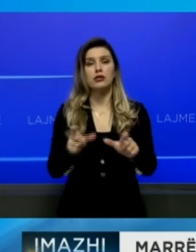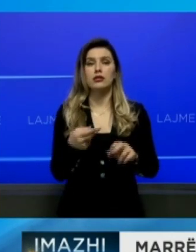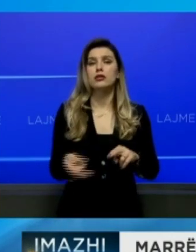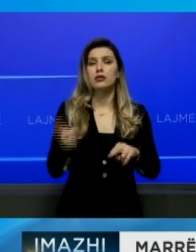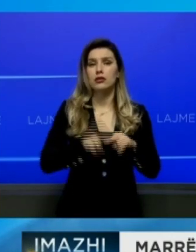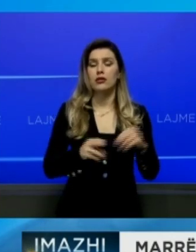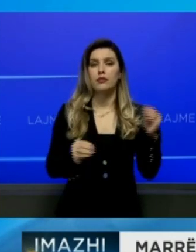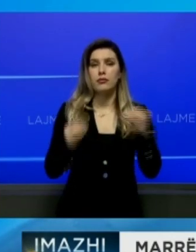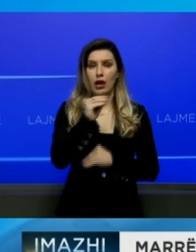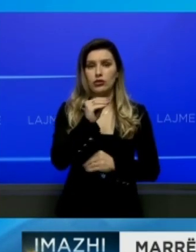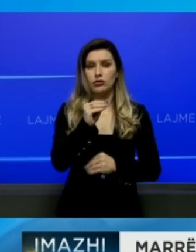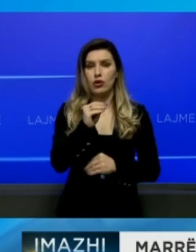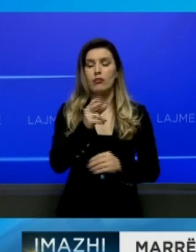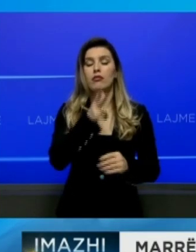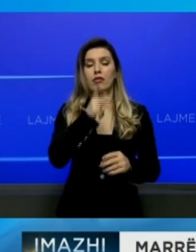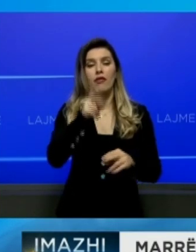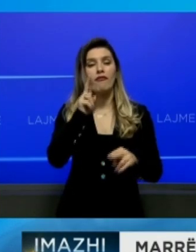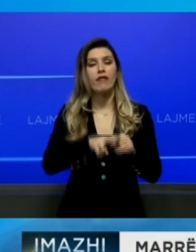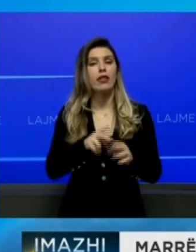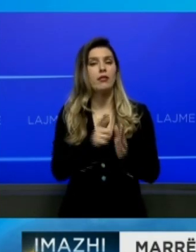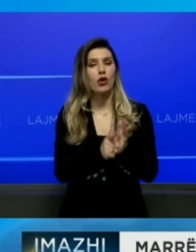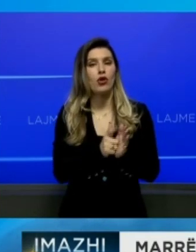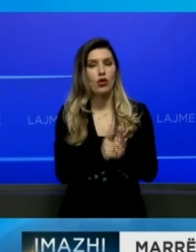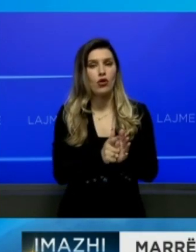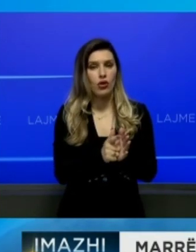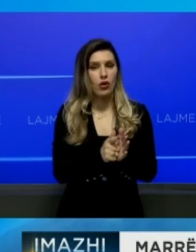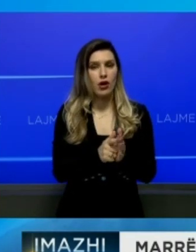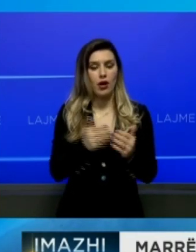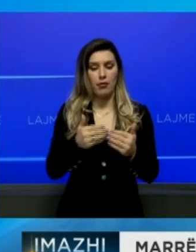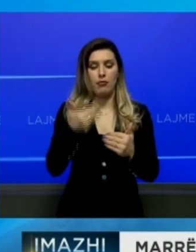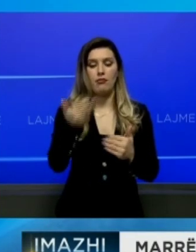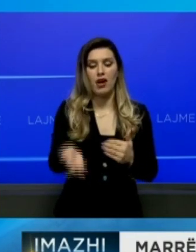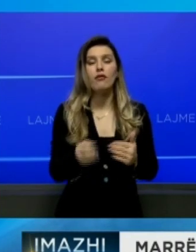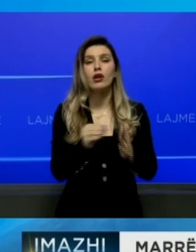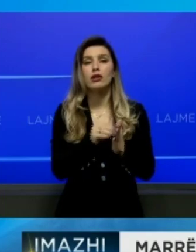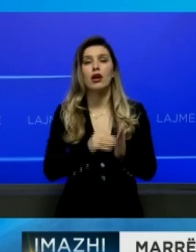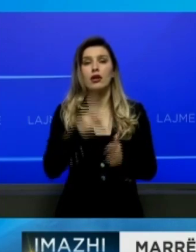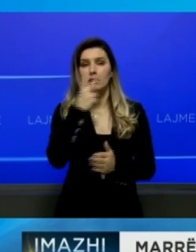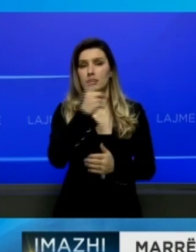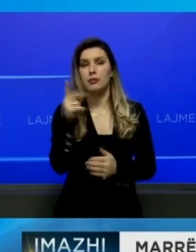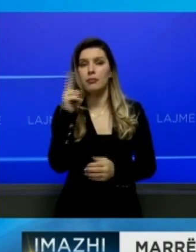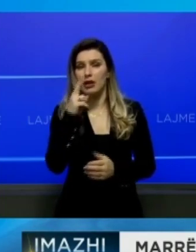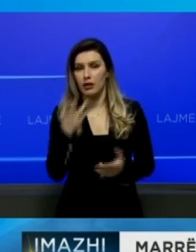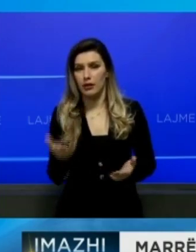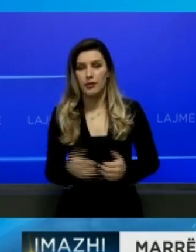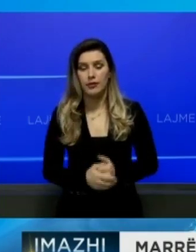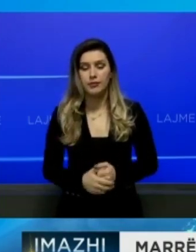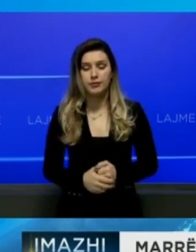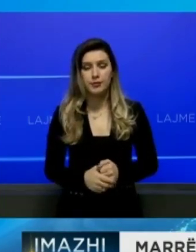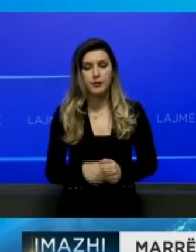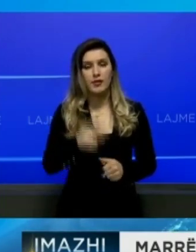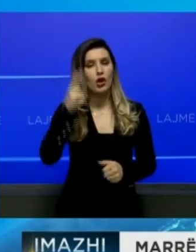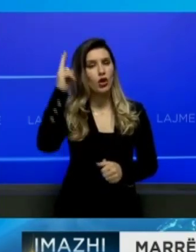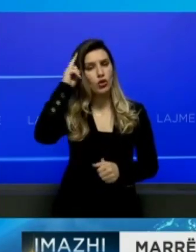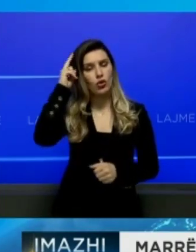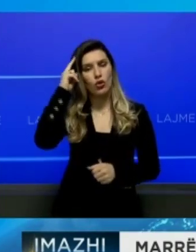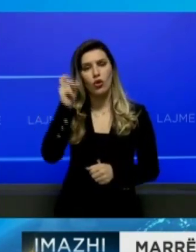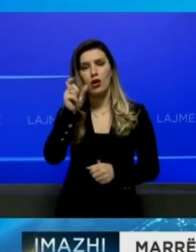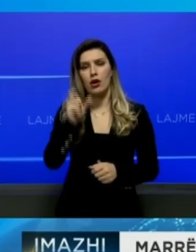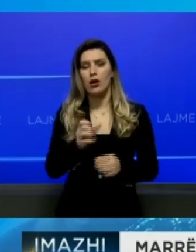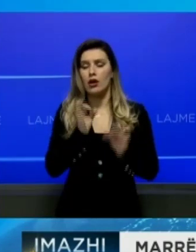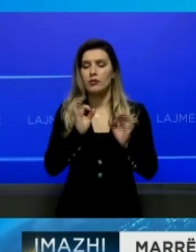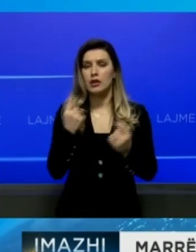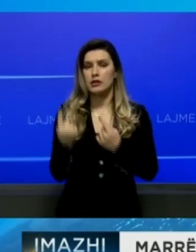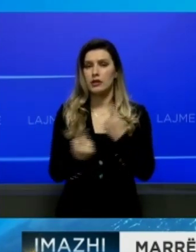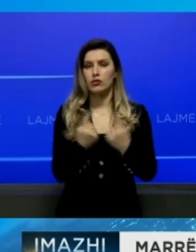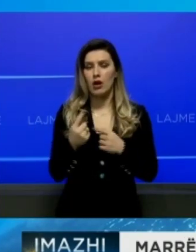përket jetësimit, çfarë do vendimit që pason pas datës e njësë një pridet. Njohësi i rrethanave politike Artan Muaxhiri thot se